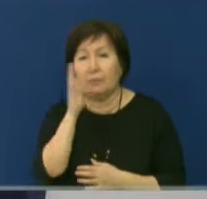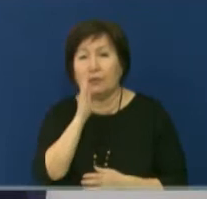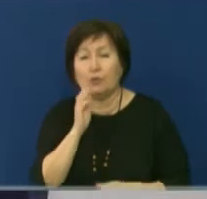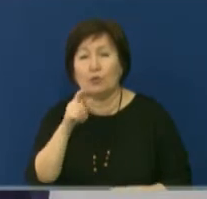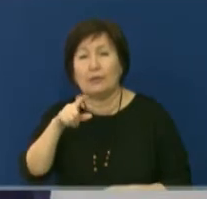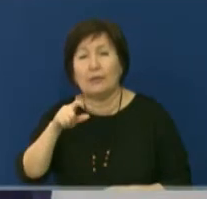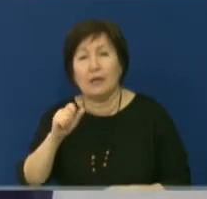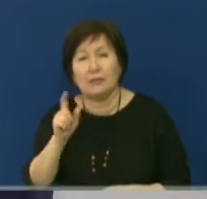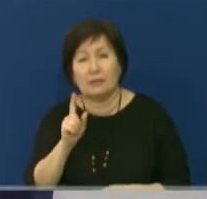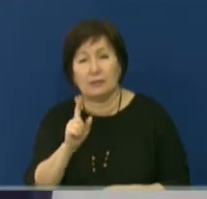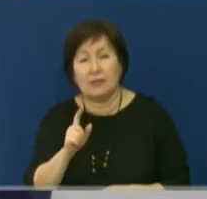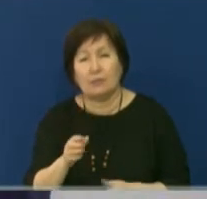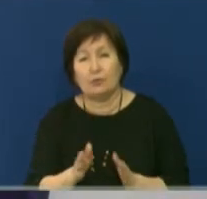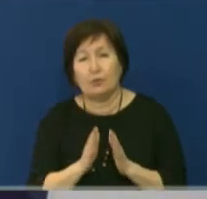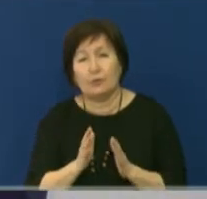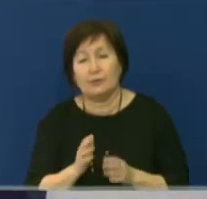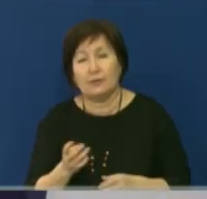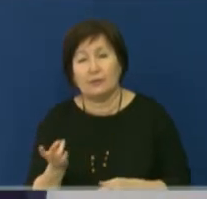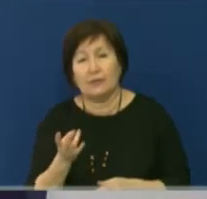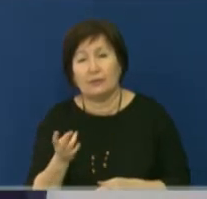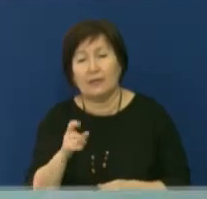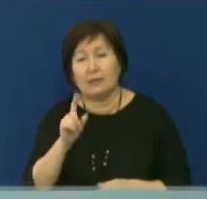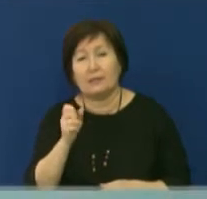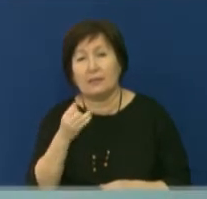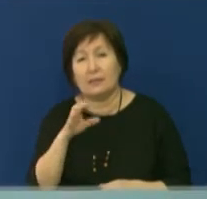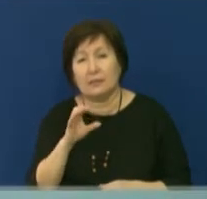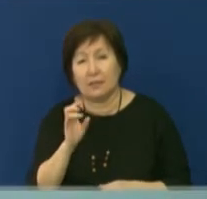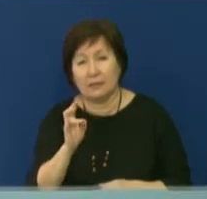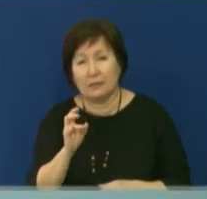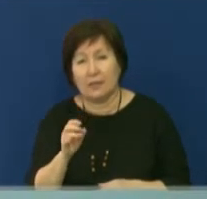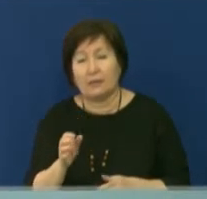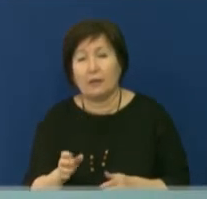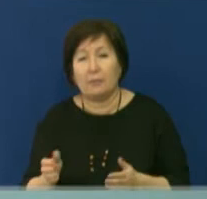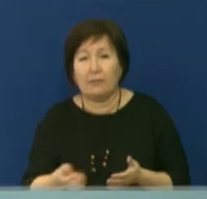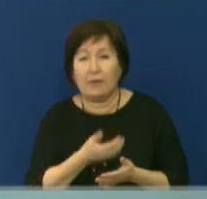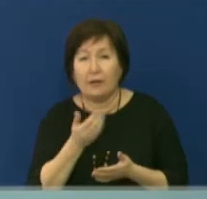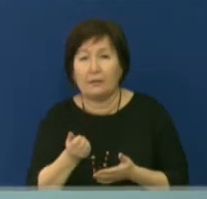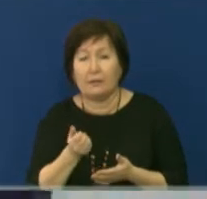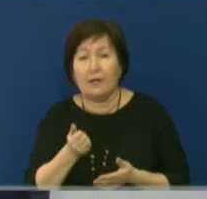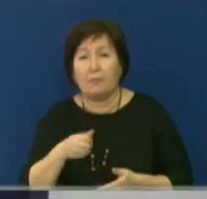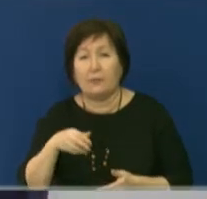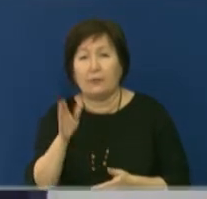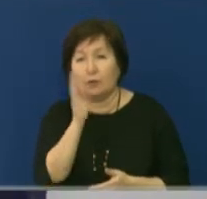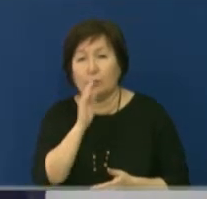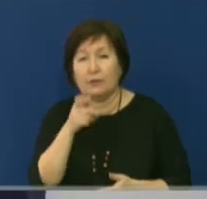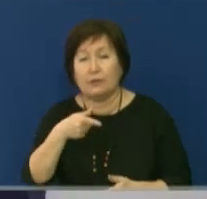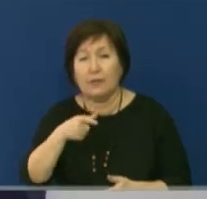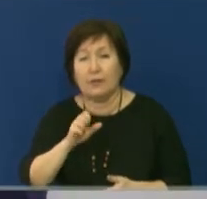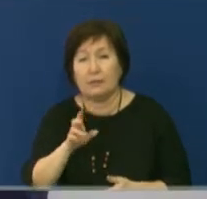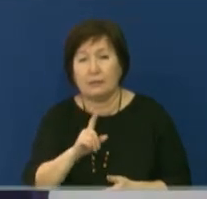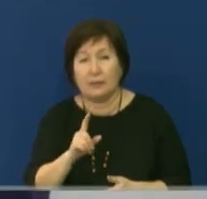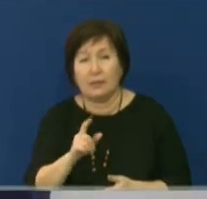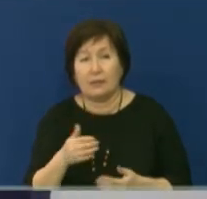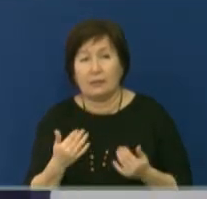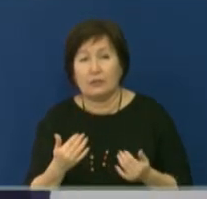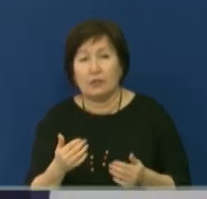Всем известно, что в соседнем Зайсане добывают природный газ, и район уже на 80% газифицирован. Сейчас мы подписали соглашение с